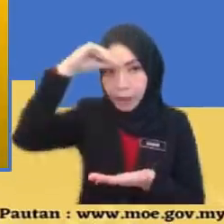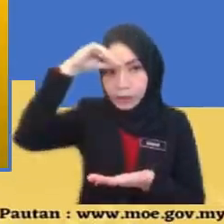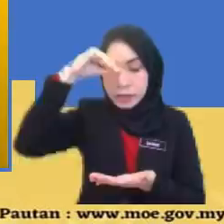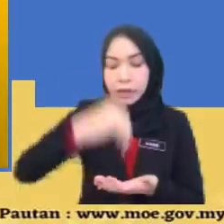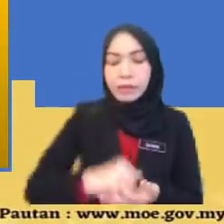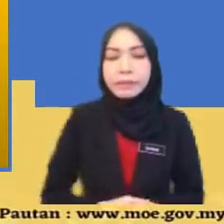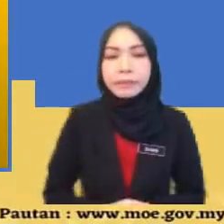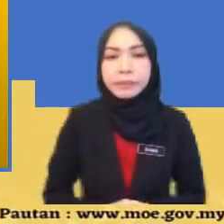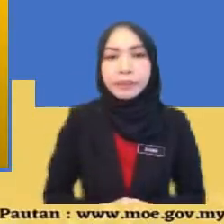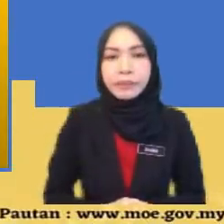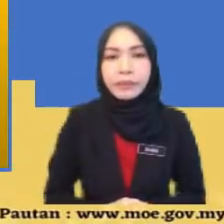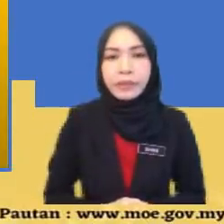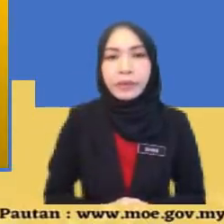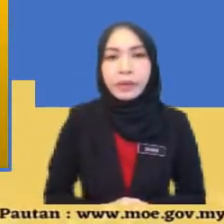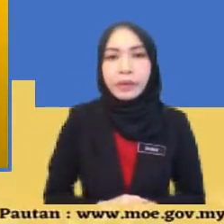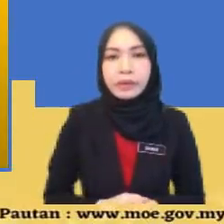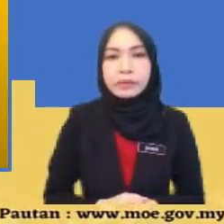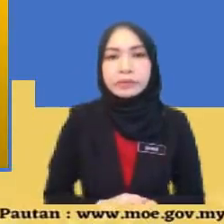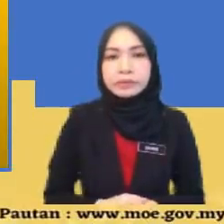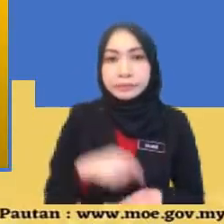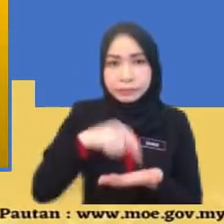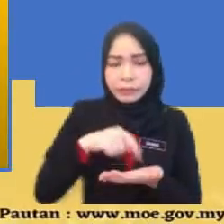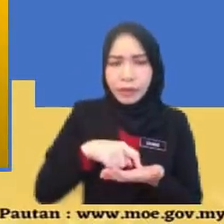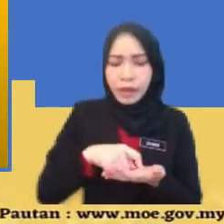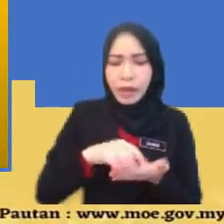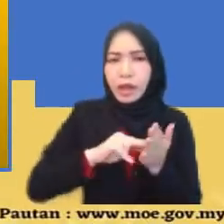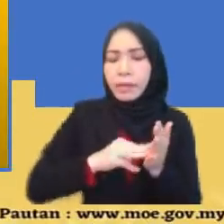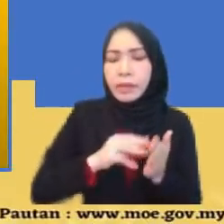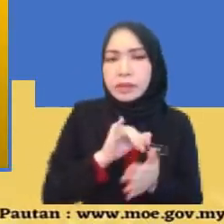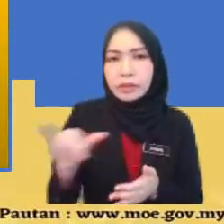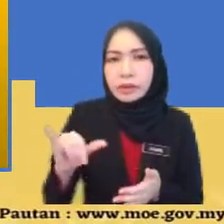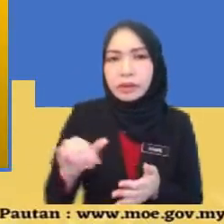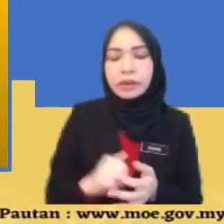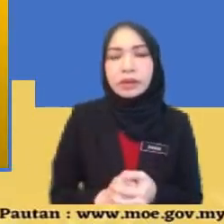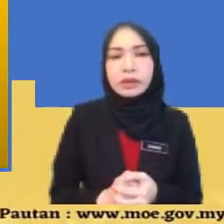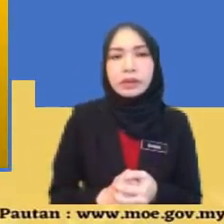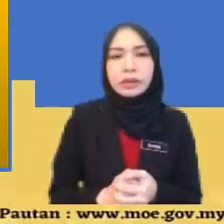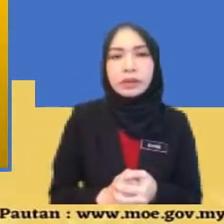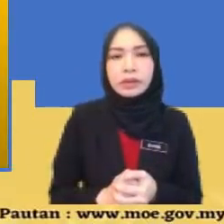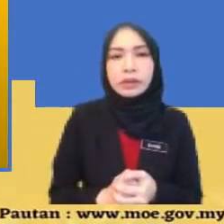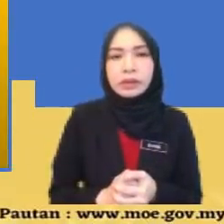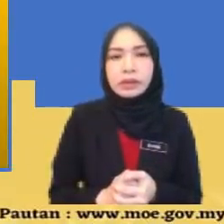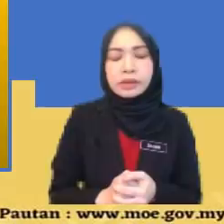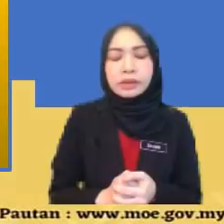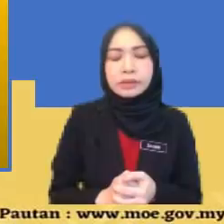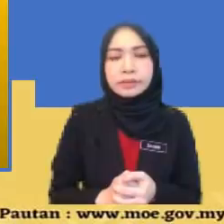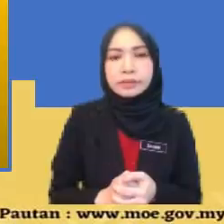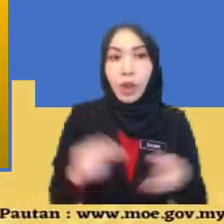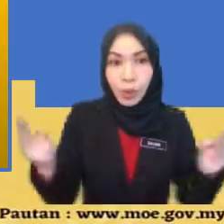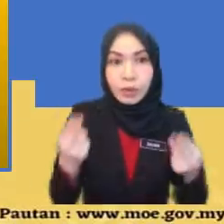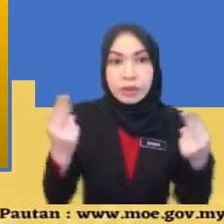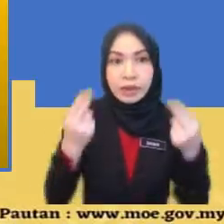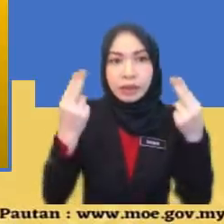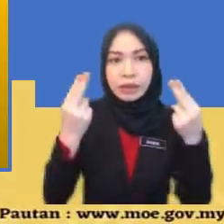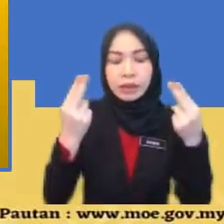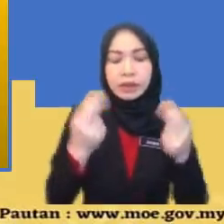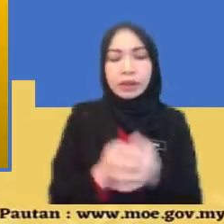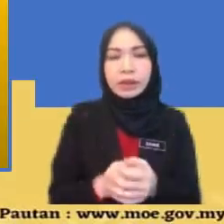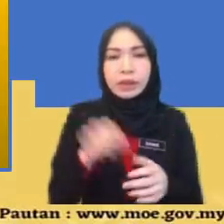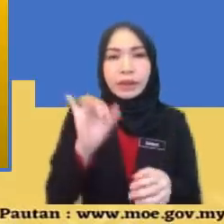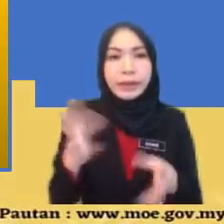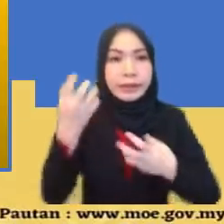juga seandainya pembelajaran kendiri atau students and Risman lebih Framework save ini merupakan inisiatif yang